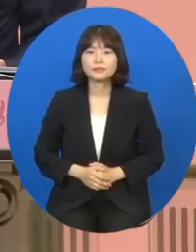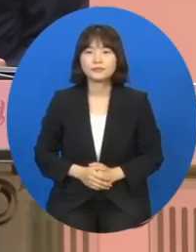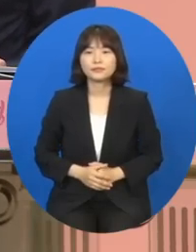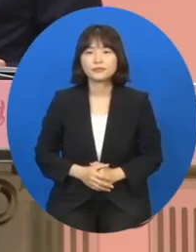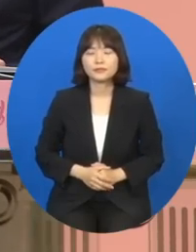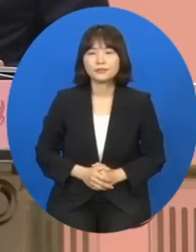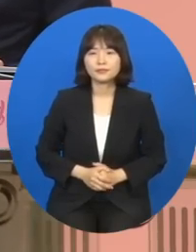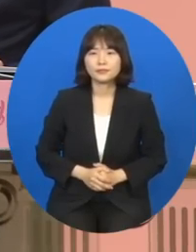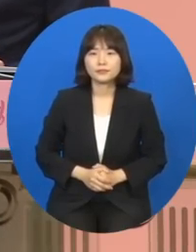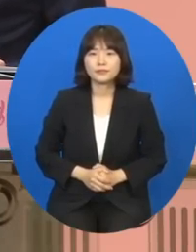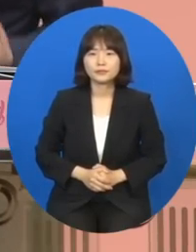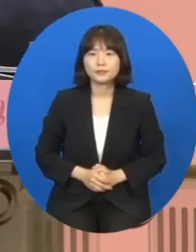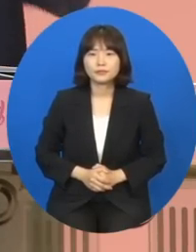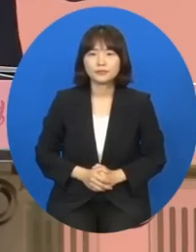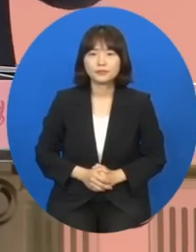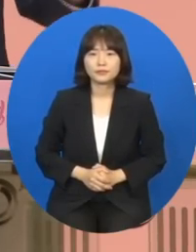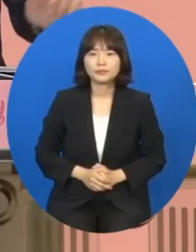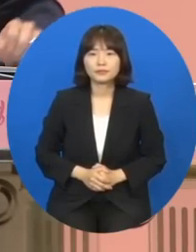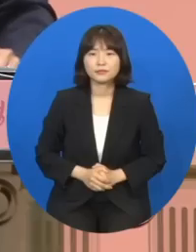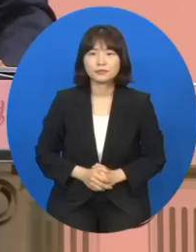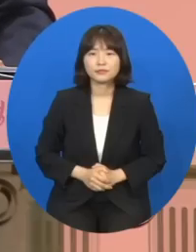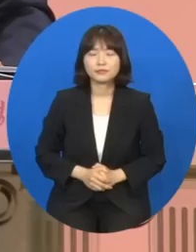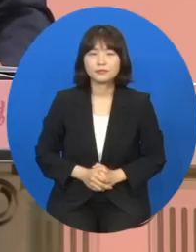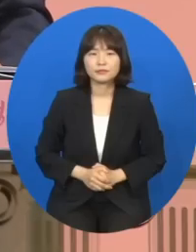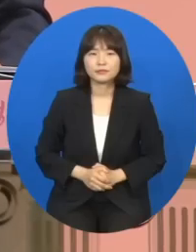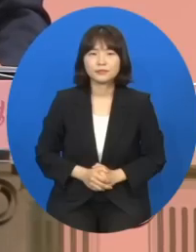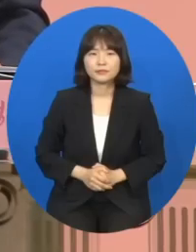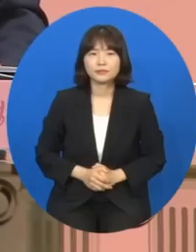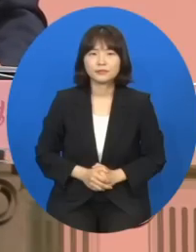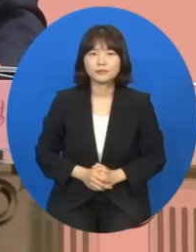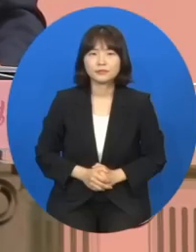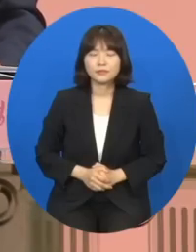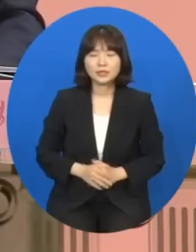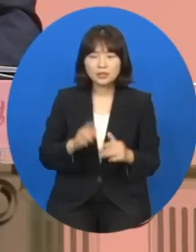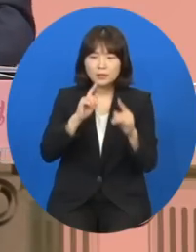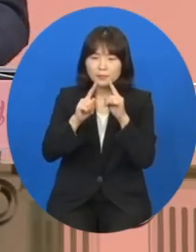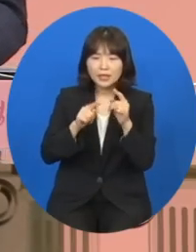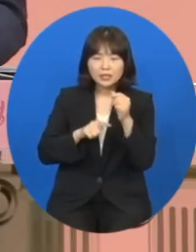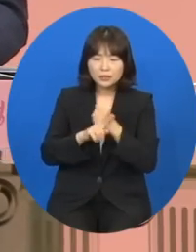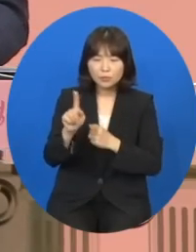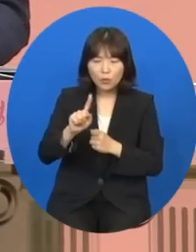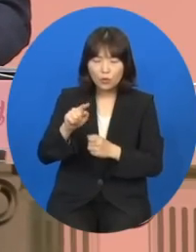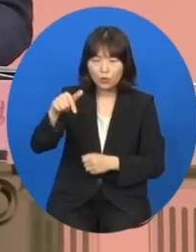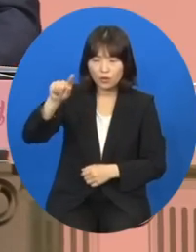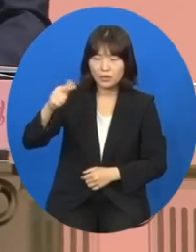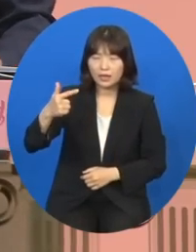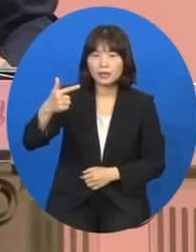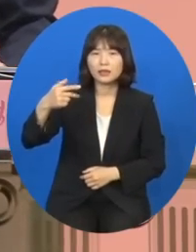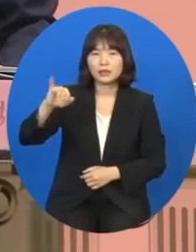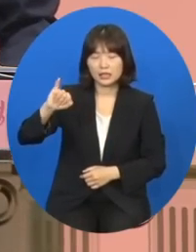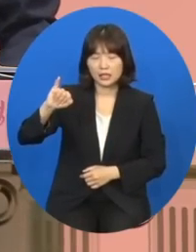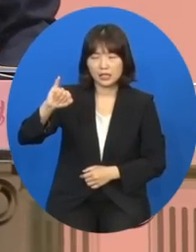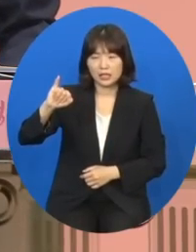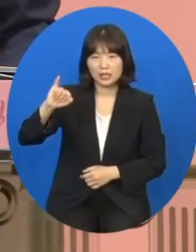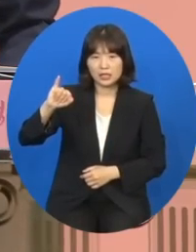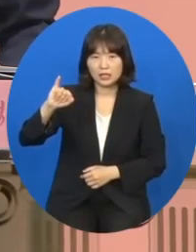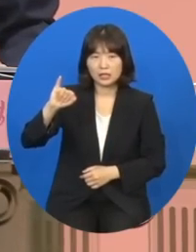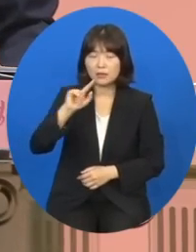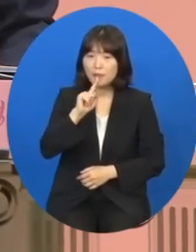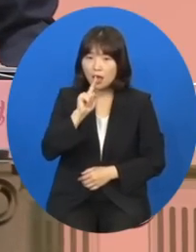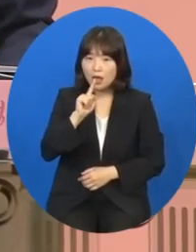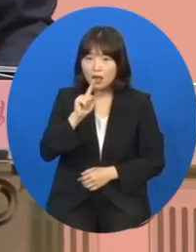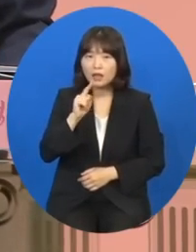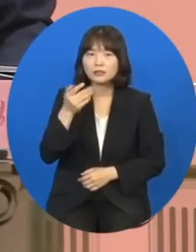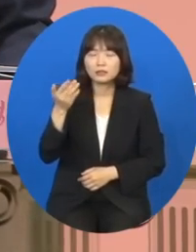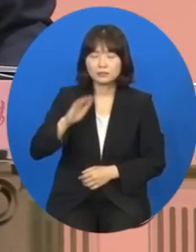스프 압소바 웹사이트 7 벅 매니 피버스 펜 연 이 말은 간디가 했다고 알려진 말이지만 제 생각에는 아마도 많은